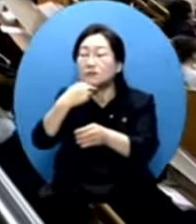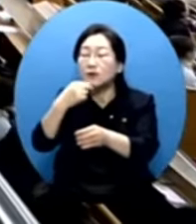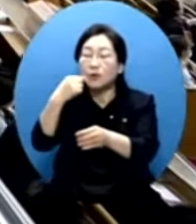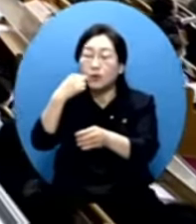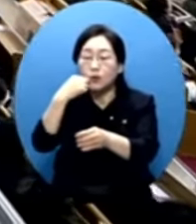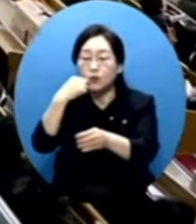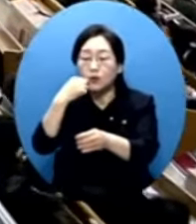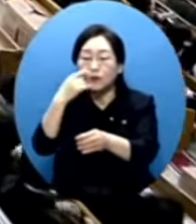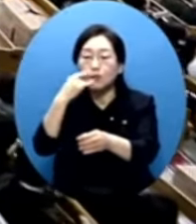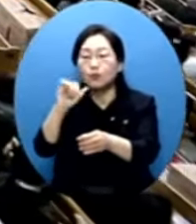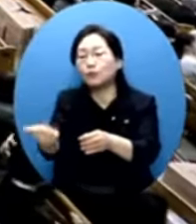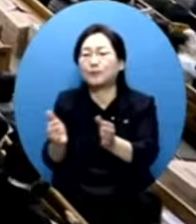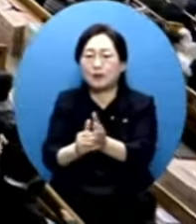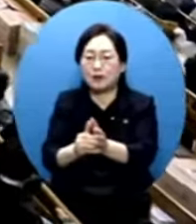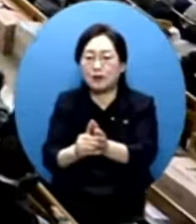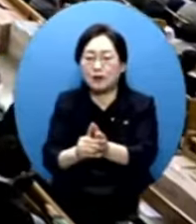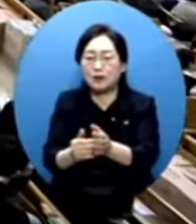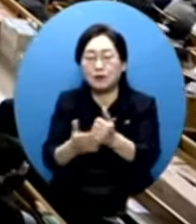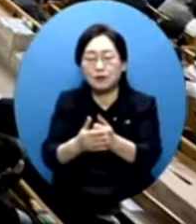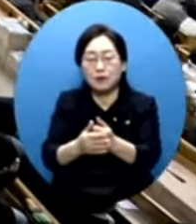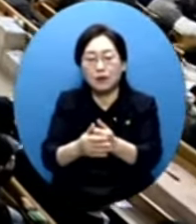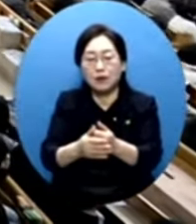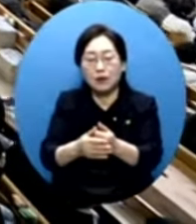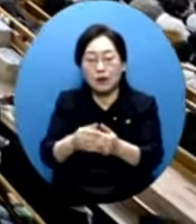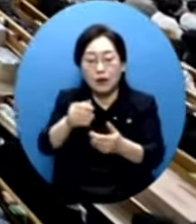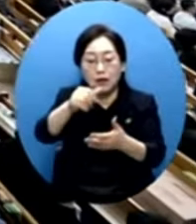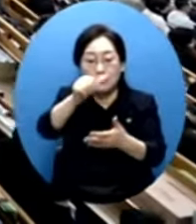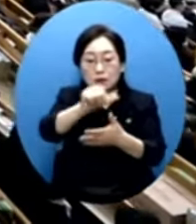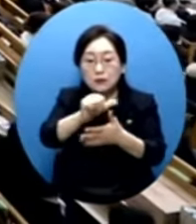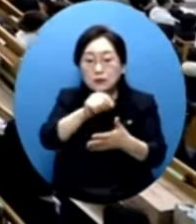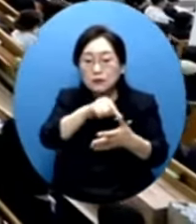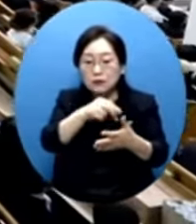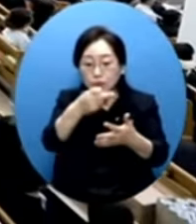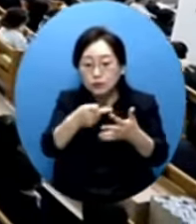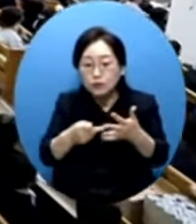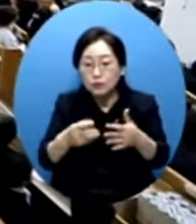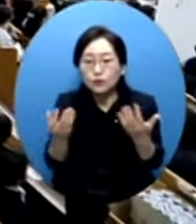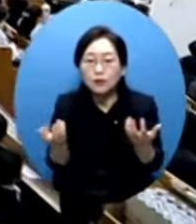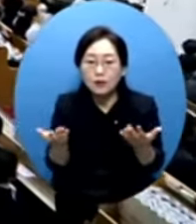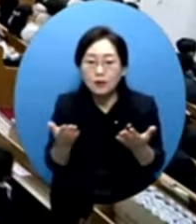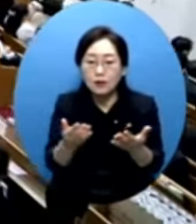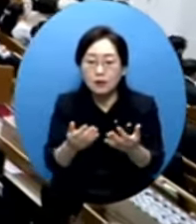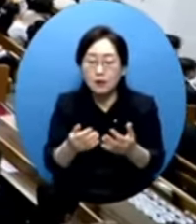소년 과정에 대서 동생들과 흩어져 갖고 본는 신문 매달라고